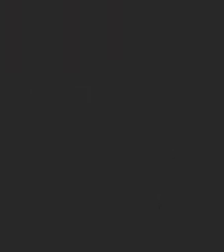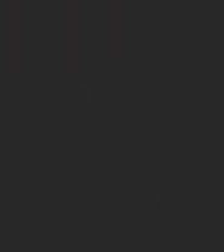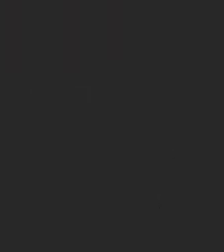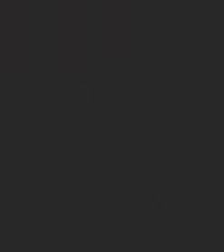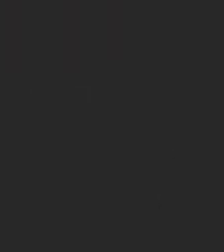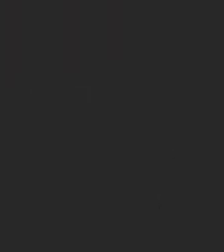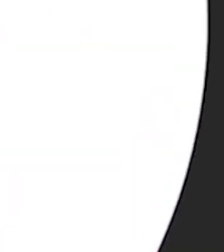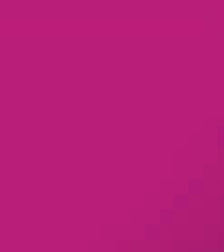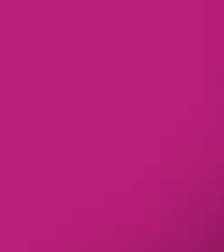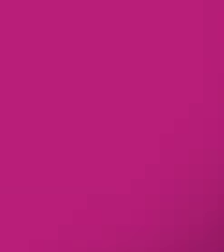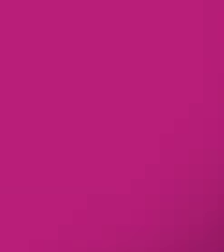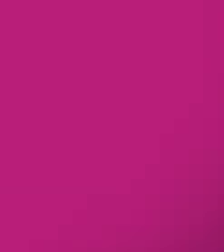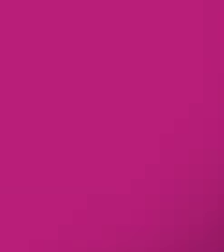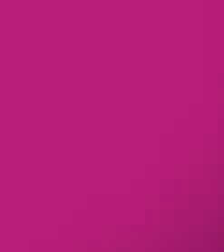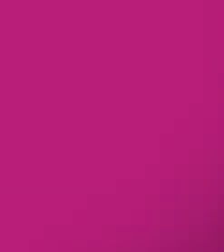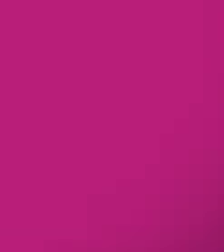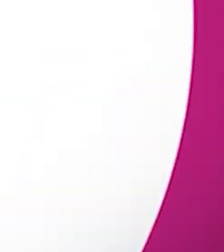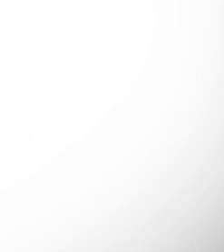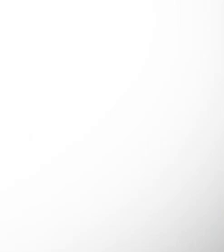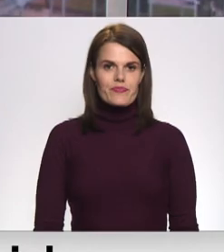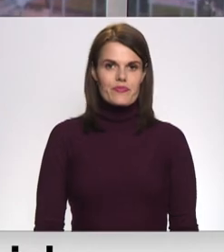Re, viss ēters ir te!